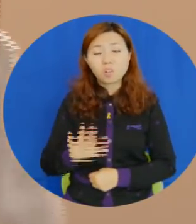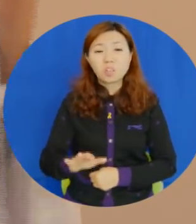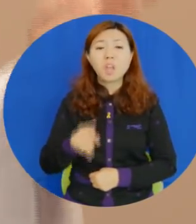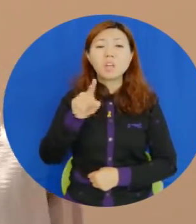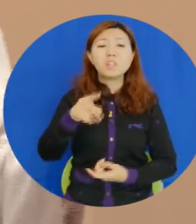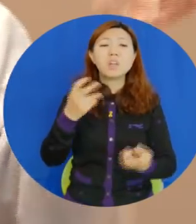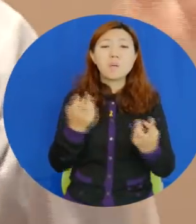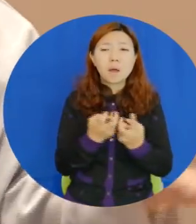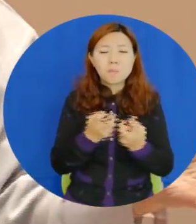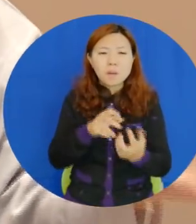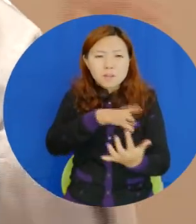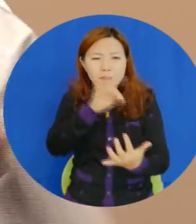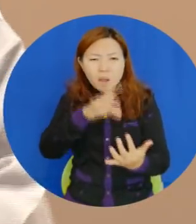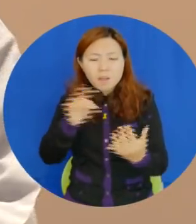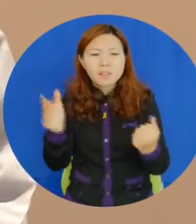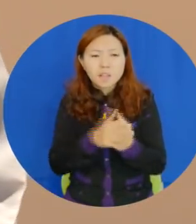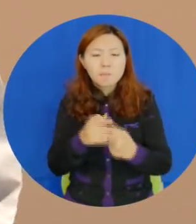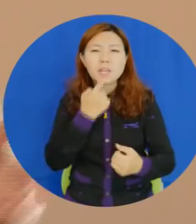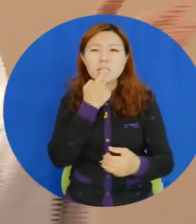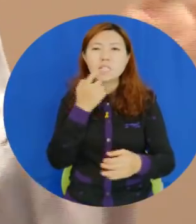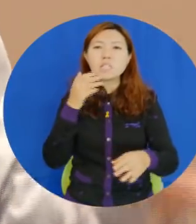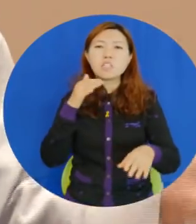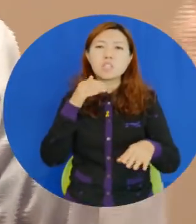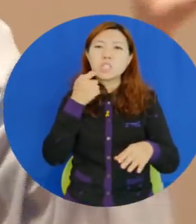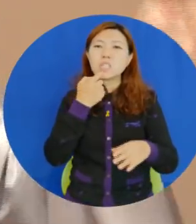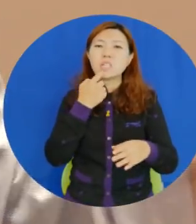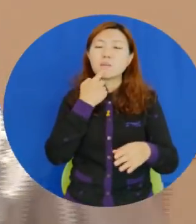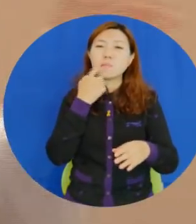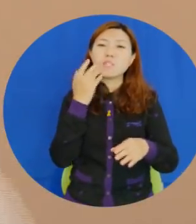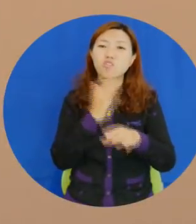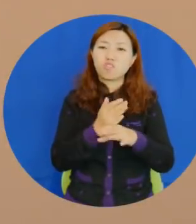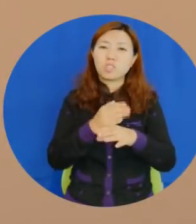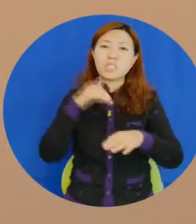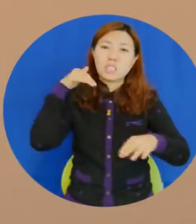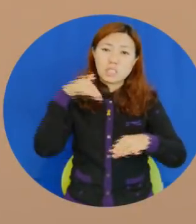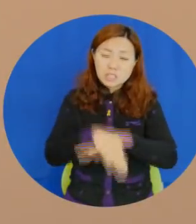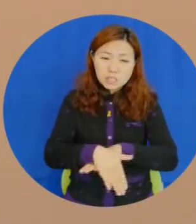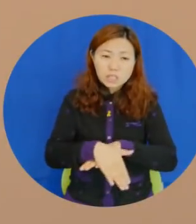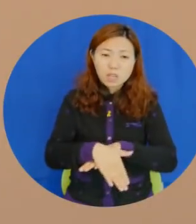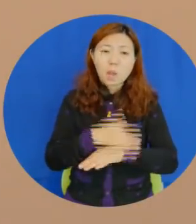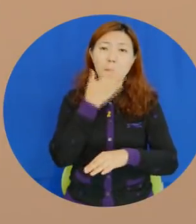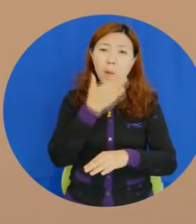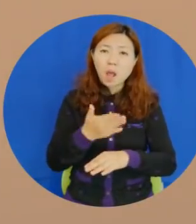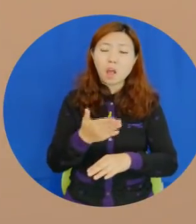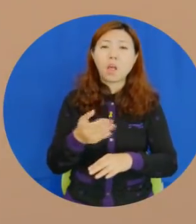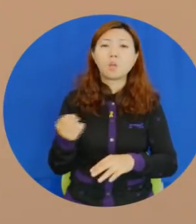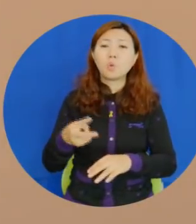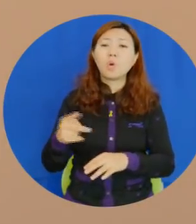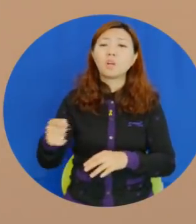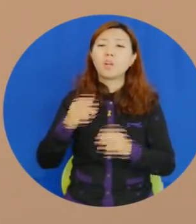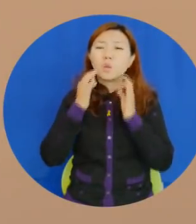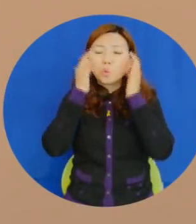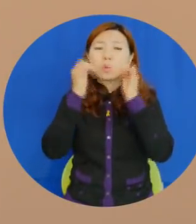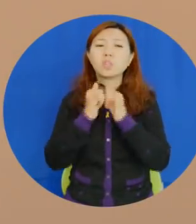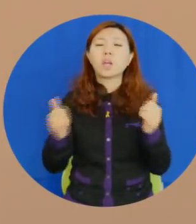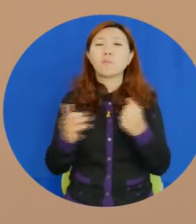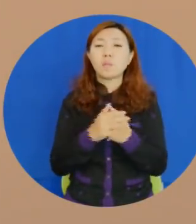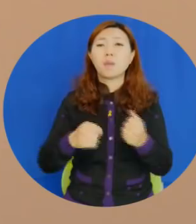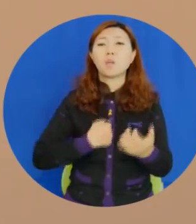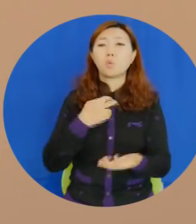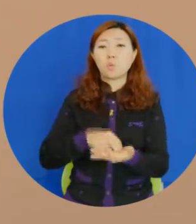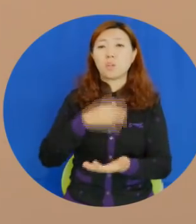그러나 그 길을 갔기 때문에 민주화도 됐고 그런 사람이 있었기 때문에 이 나라가 독립이 된 거란